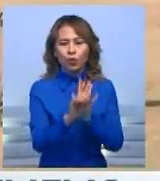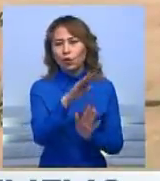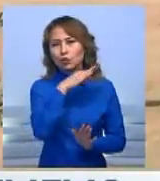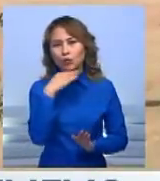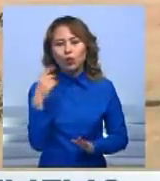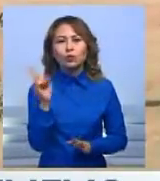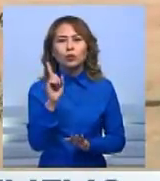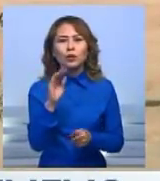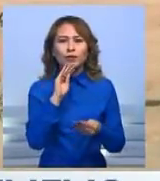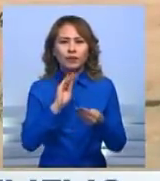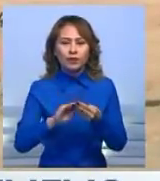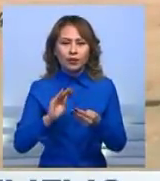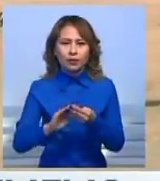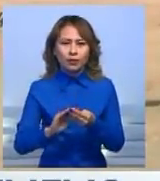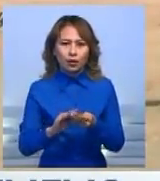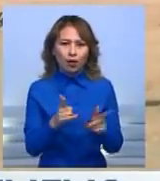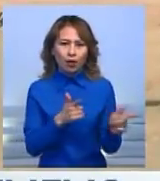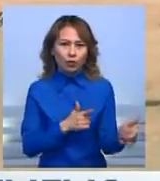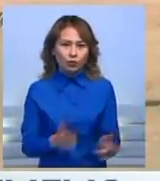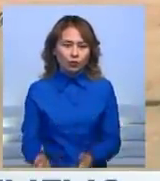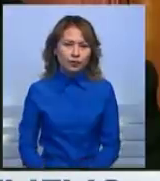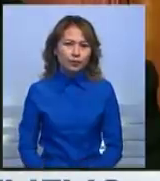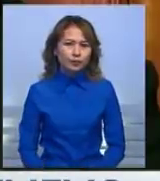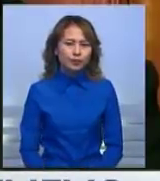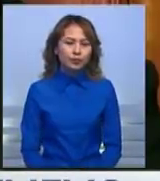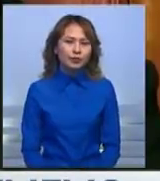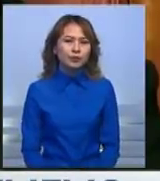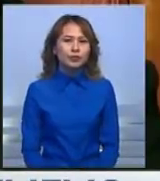шабуылды тежеу үшін маңызды істерге дайын екенін көрсетеді.